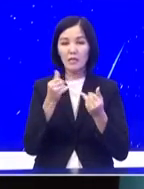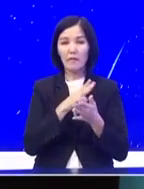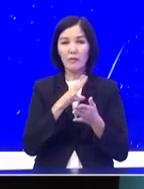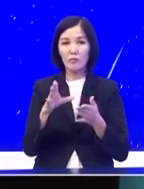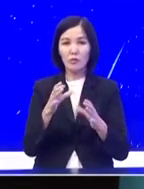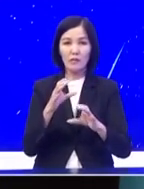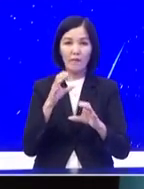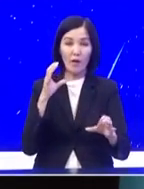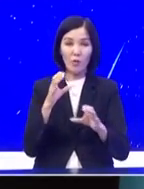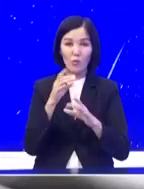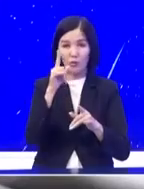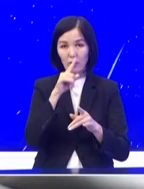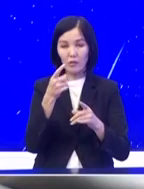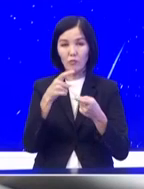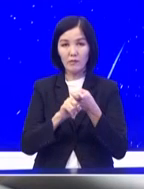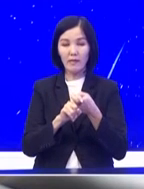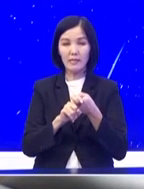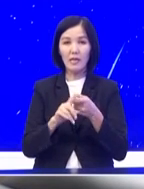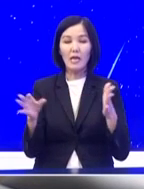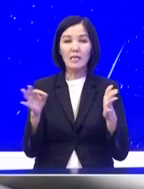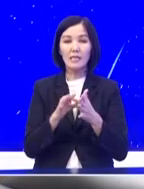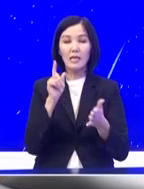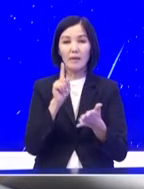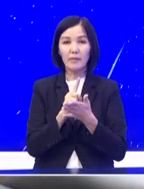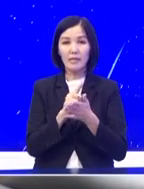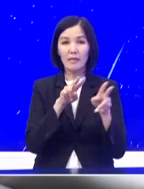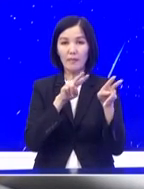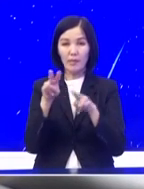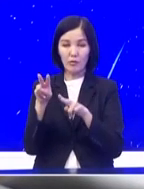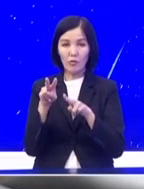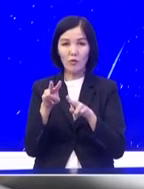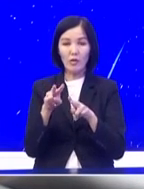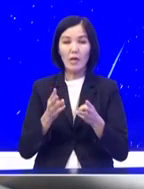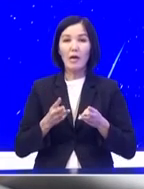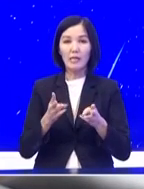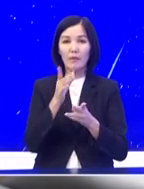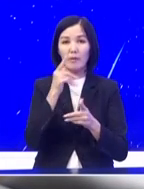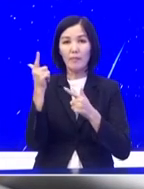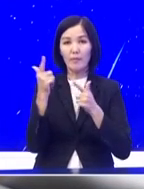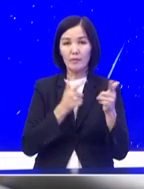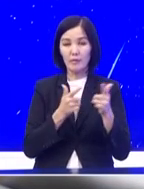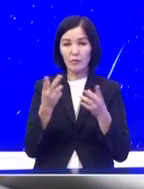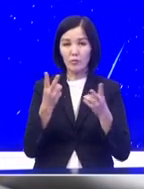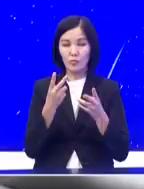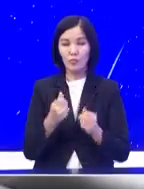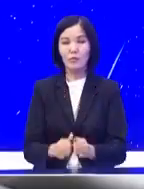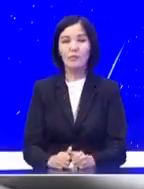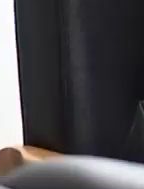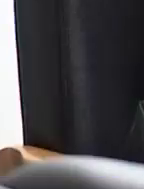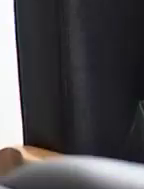вагонами. Не должно быть завышения цен. Обязательно возьмите это под контроль. Отопительный сезон должен пройти без эксцессов.